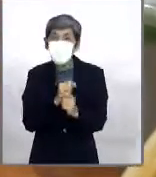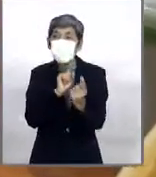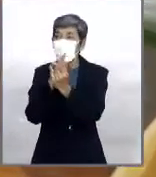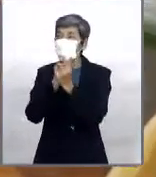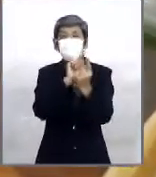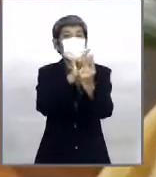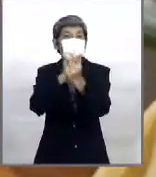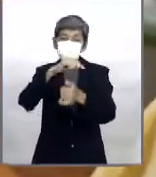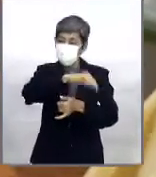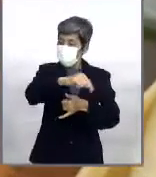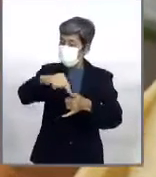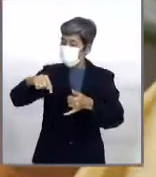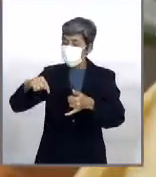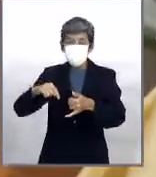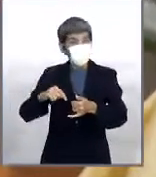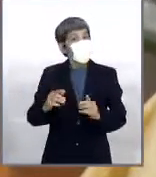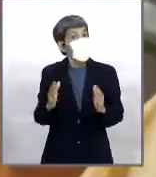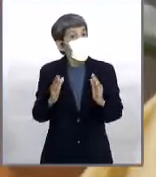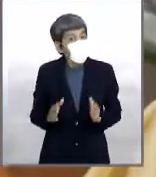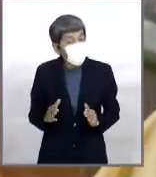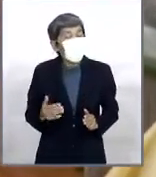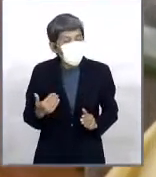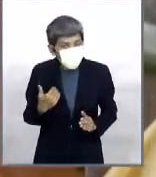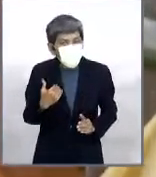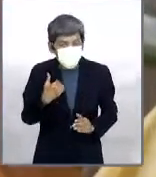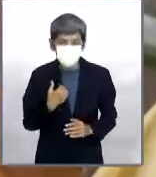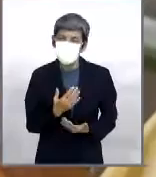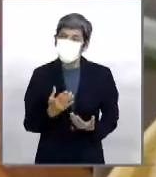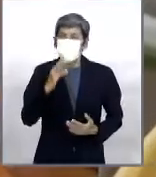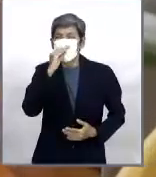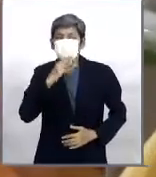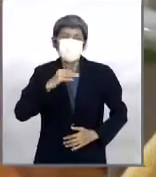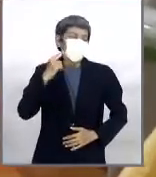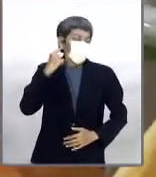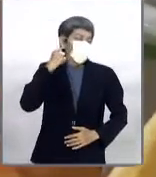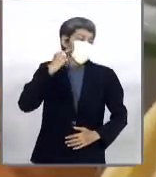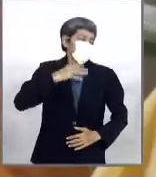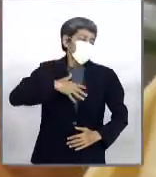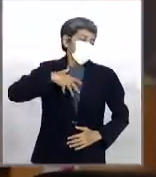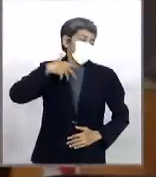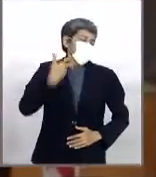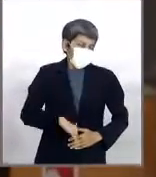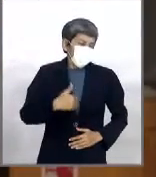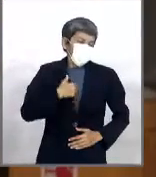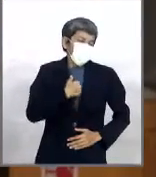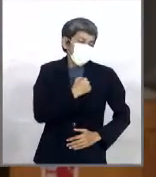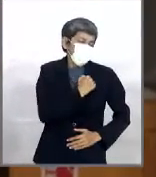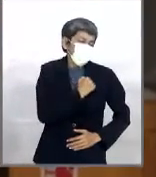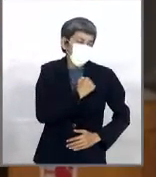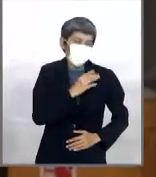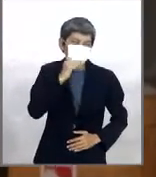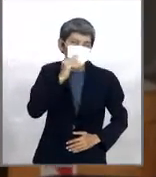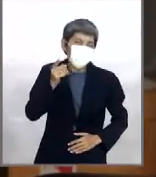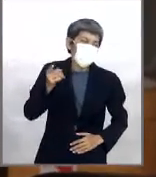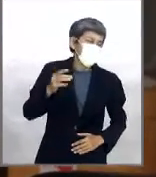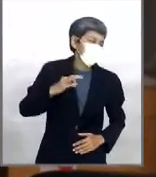เจอสภาพแวดล้อมในสังคมเนาะบางครั้งอาจจะมีแบบบางคำพูด ไม่ถูกใจแหละ ไม่ถูกใจมีการกระทำน้ำเสียงม